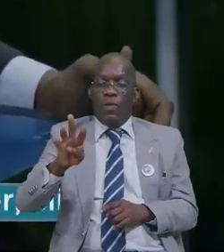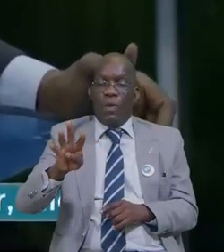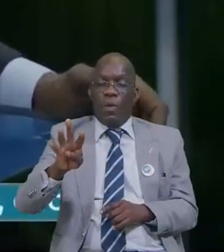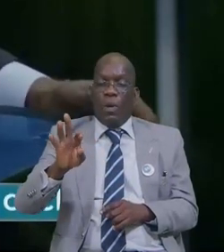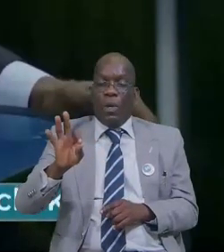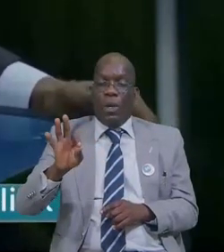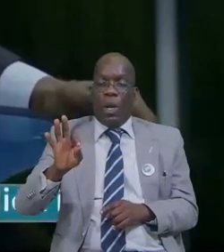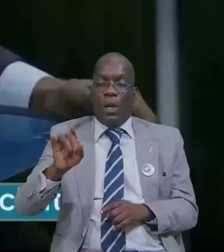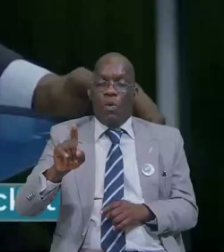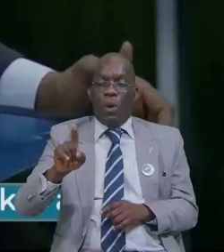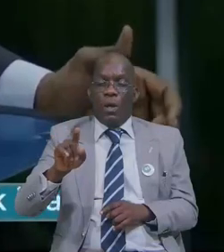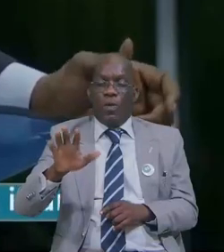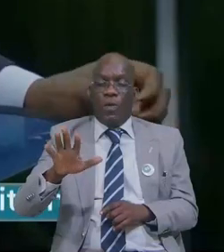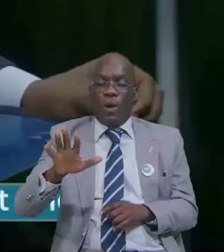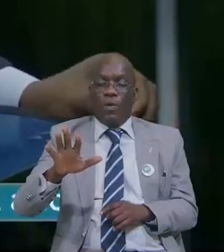numéro